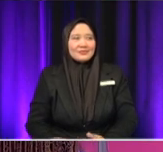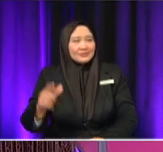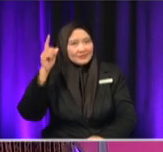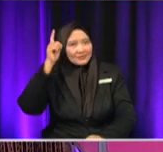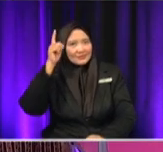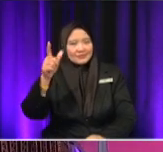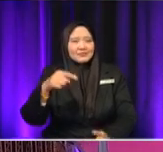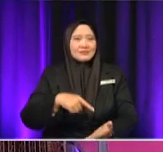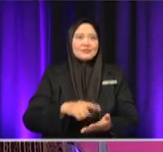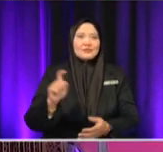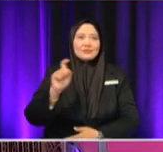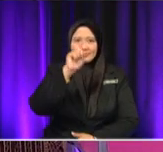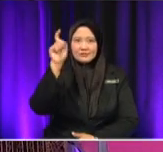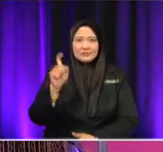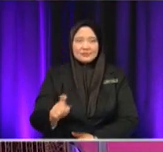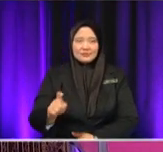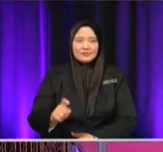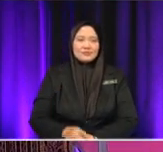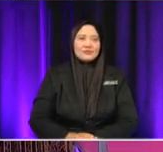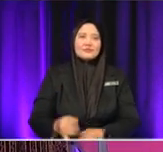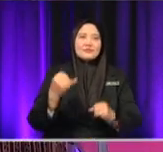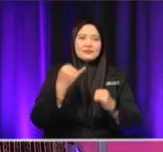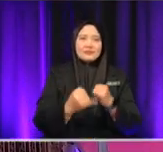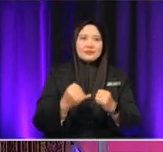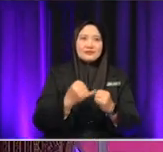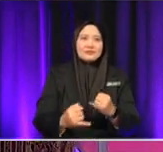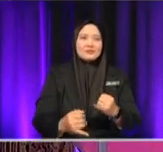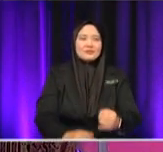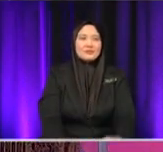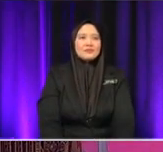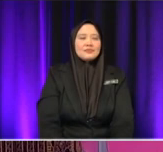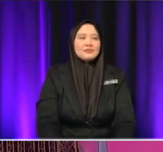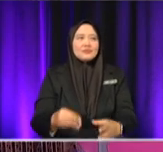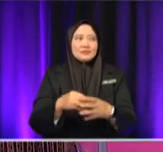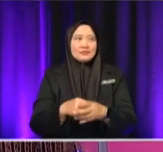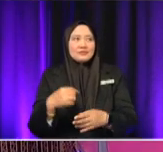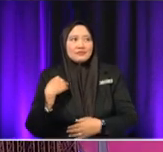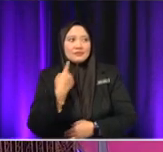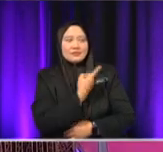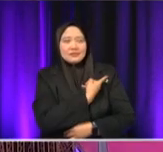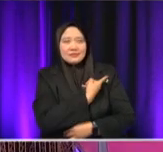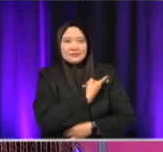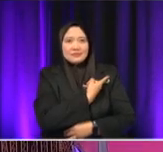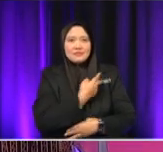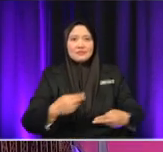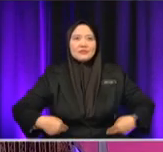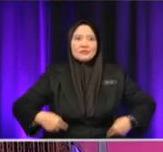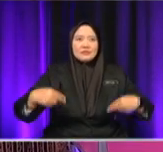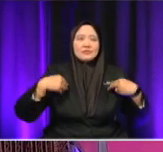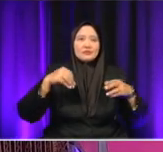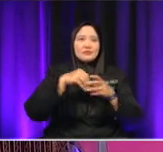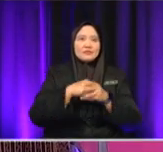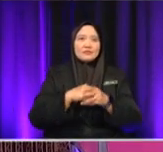ah ini soal dan terakhirlah untuk hari ini ya oke dalam kita hidup adalah sebuah rumah nih